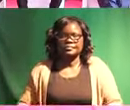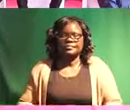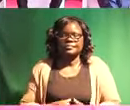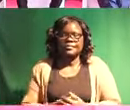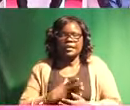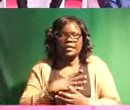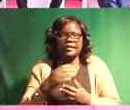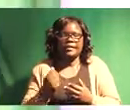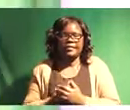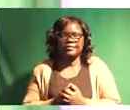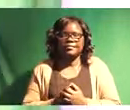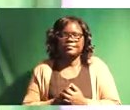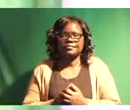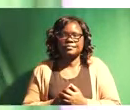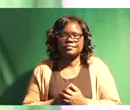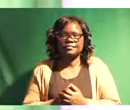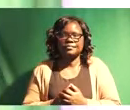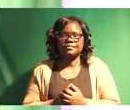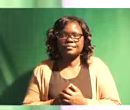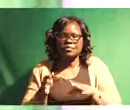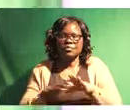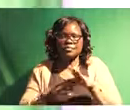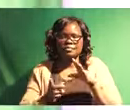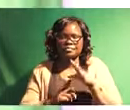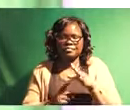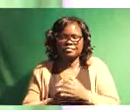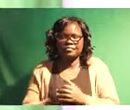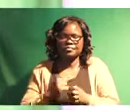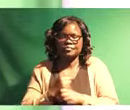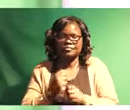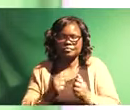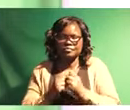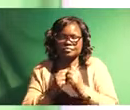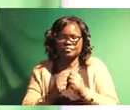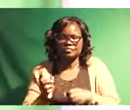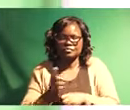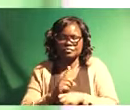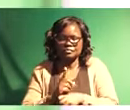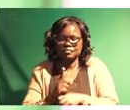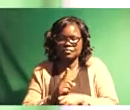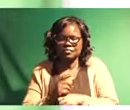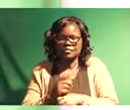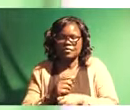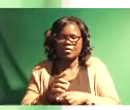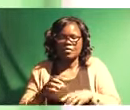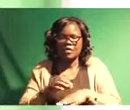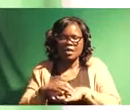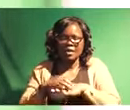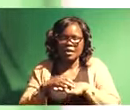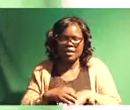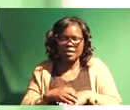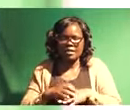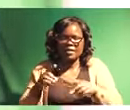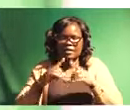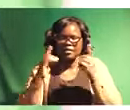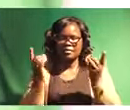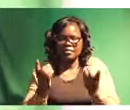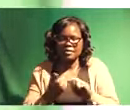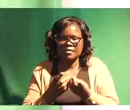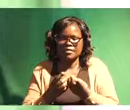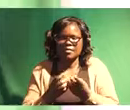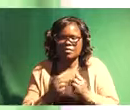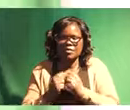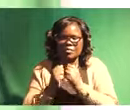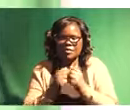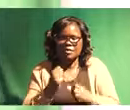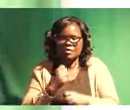Na mimi nataka mjumbe wenu ashirikiane na waziri wetu wa mambo ya ardhi na department yetu ya public